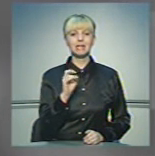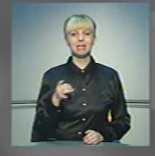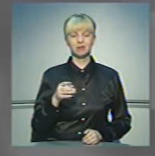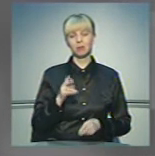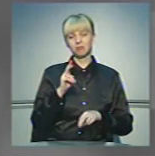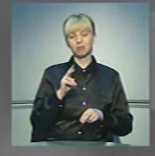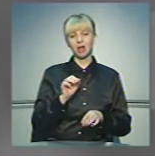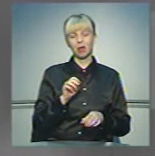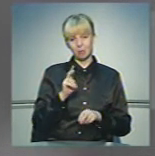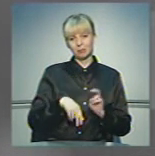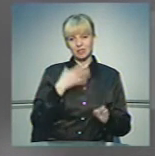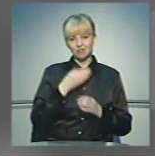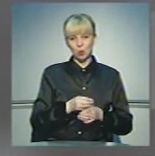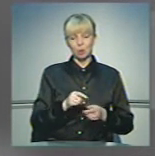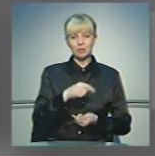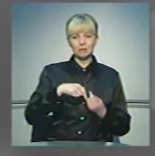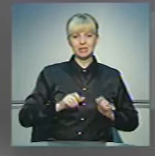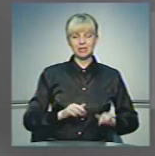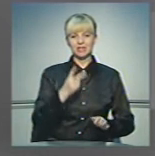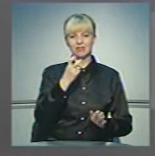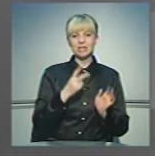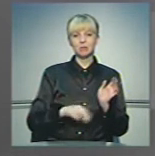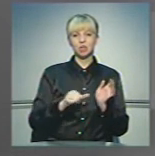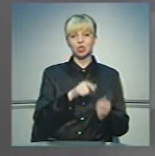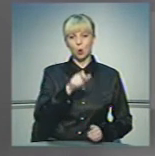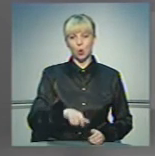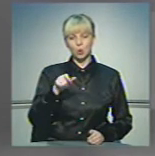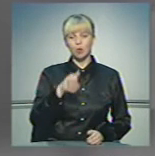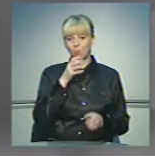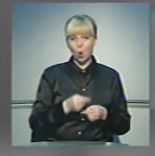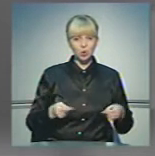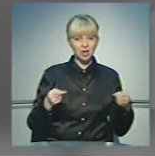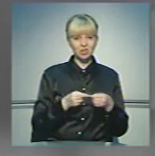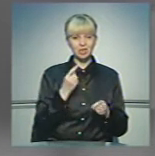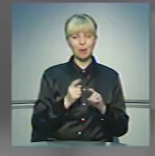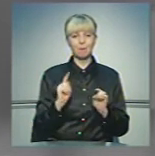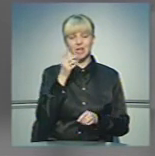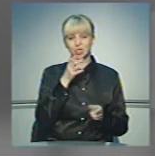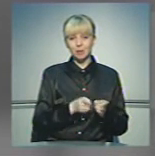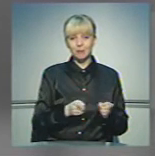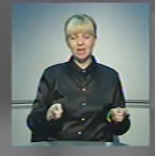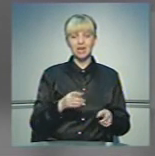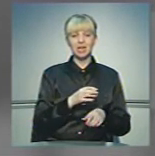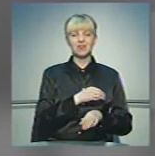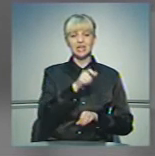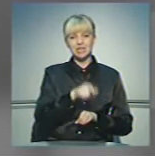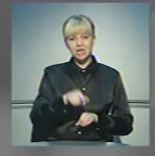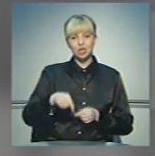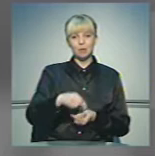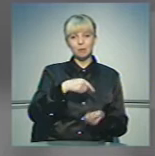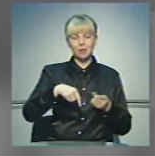припинили підприємницьку діяльність 276 осіб. Одночасно за цей же період, як фізичні